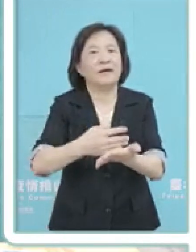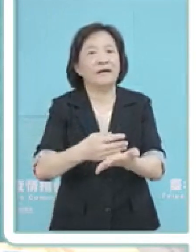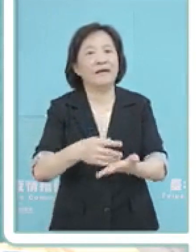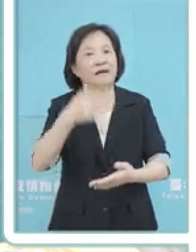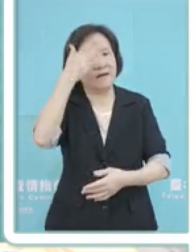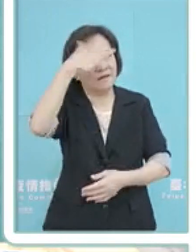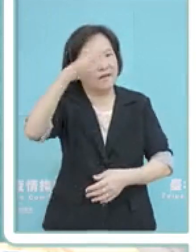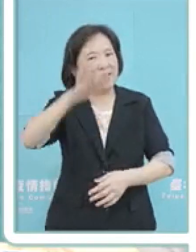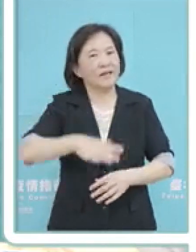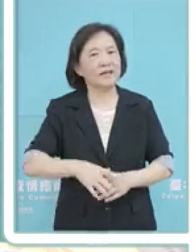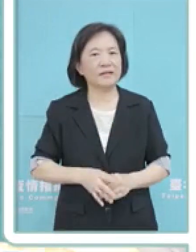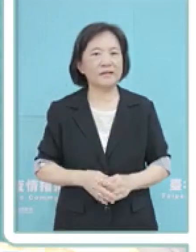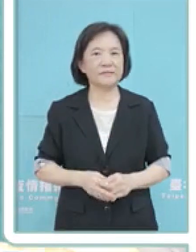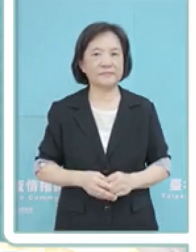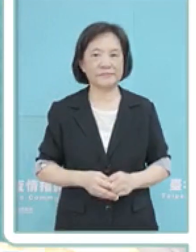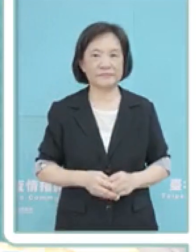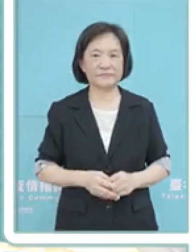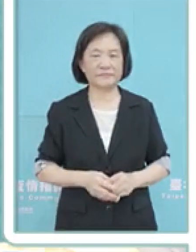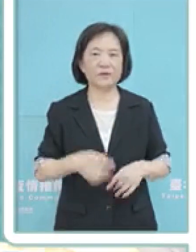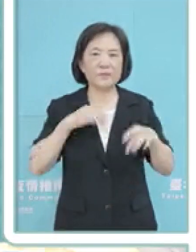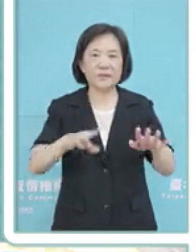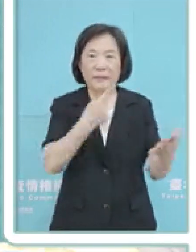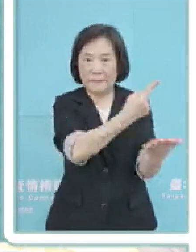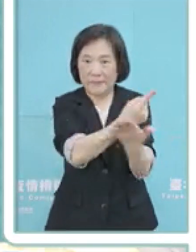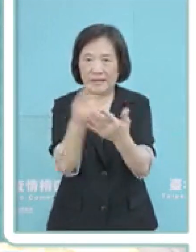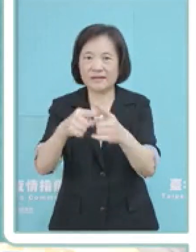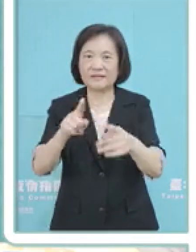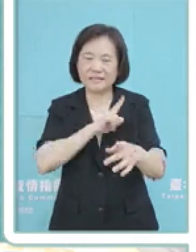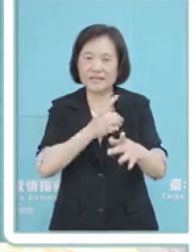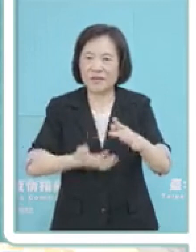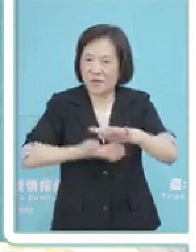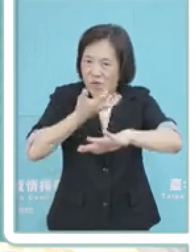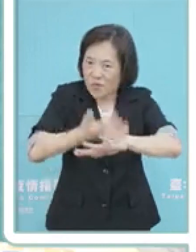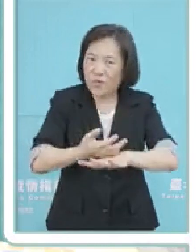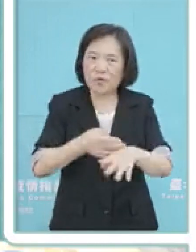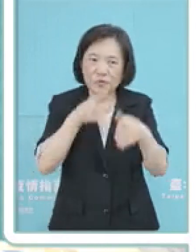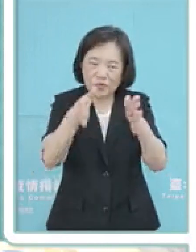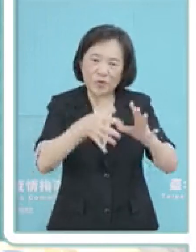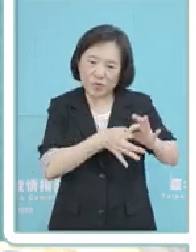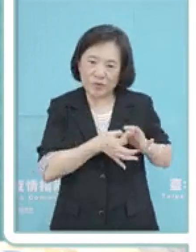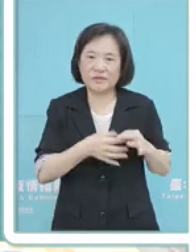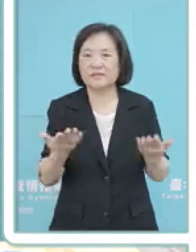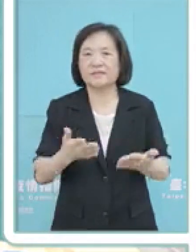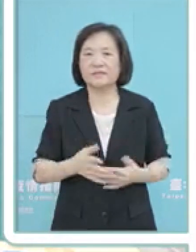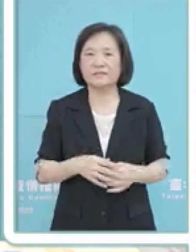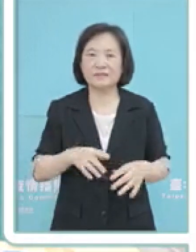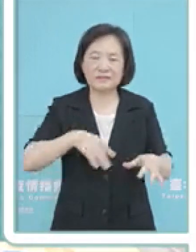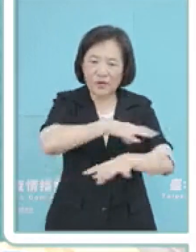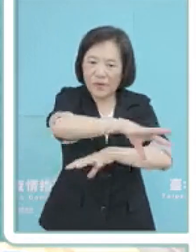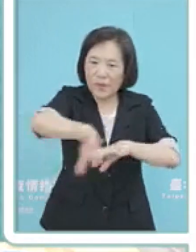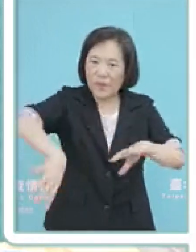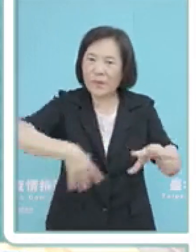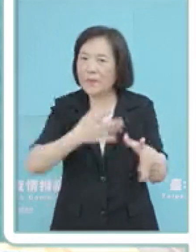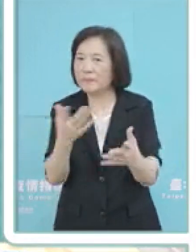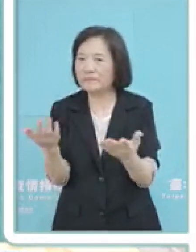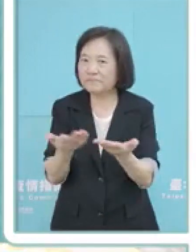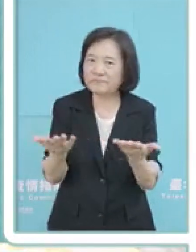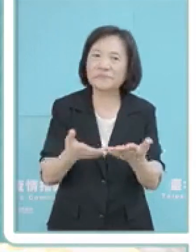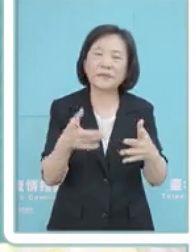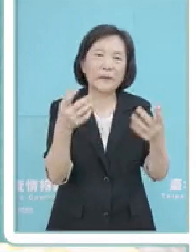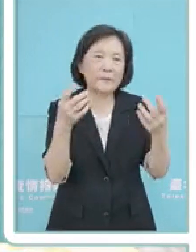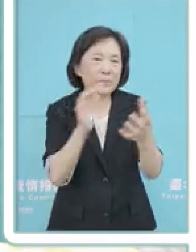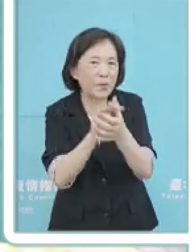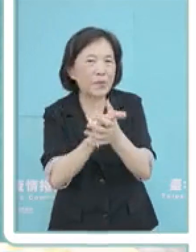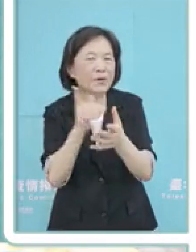掉了。所以我们呢，一定要每个人哦，愿意多关心一点周遭的朋友，你知道，愿意多做一